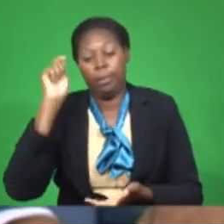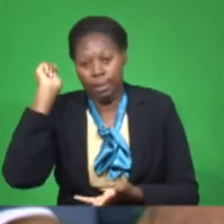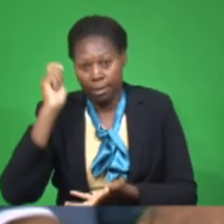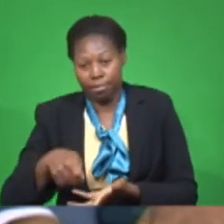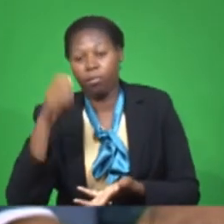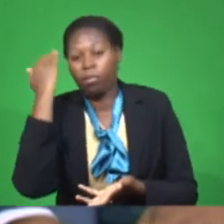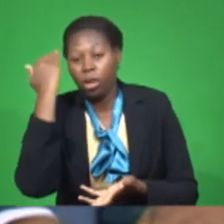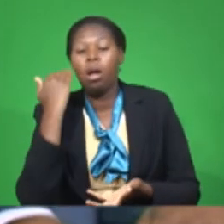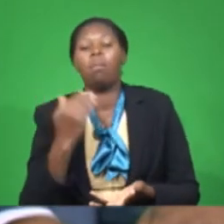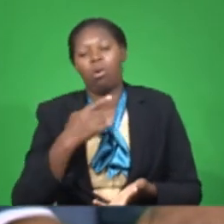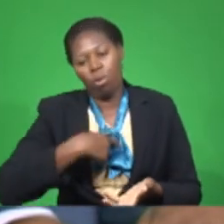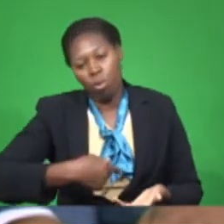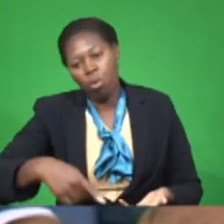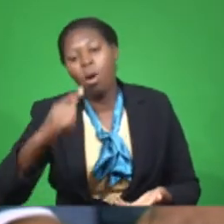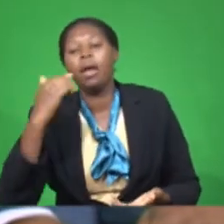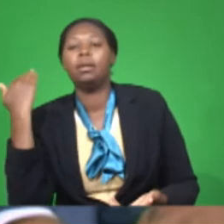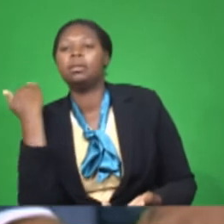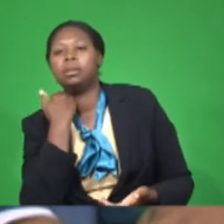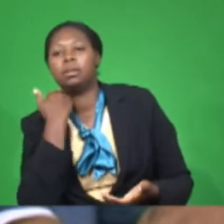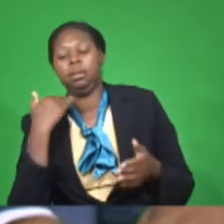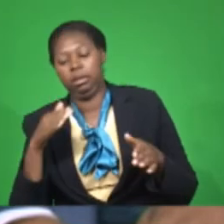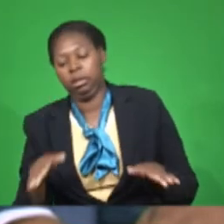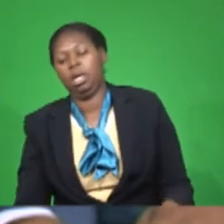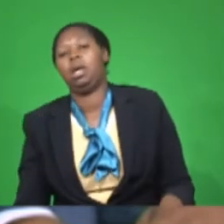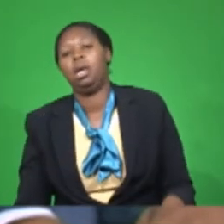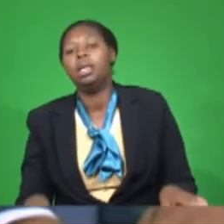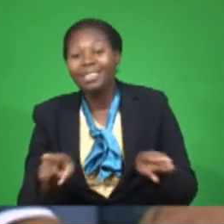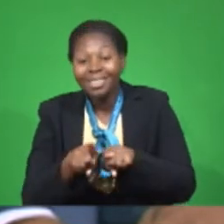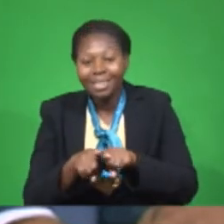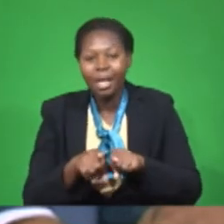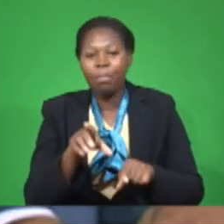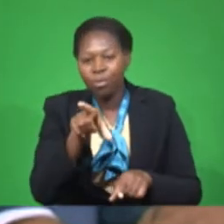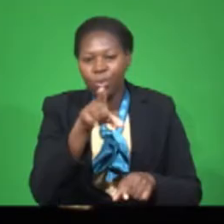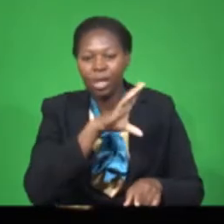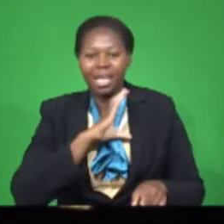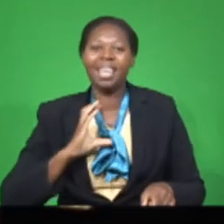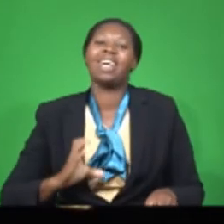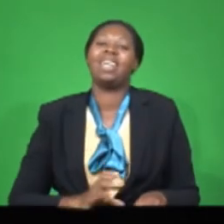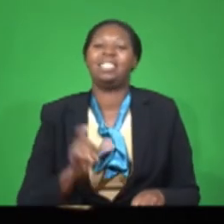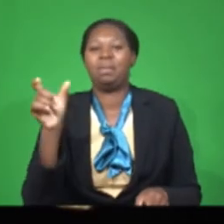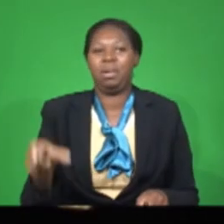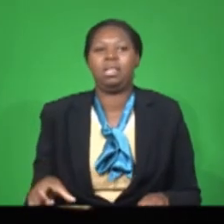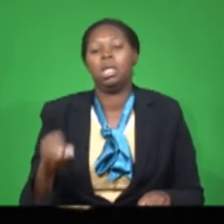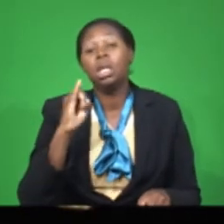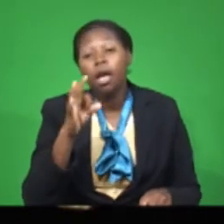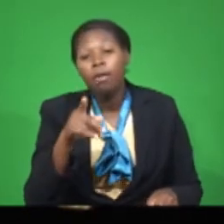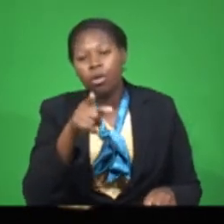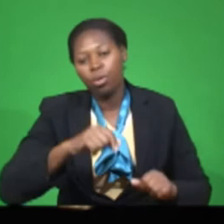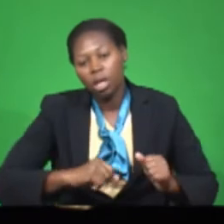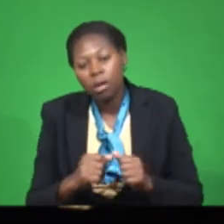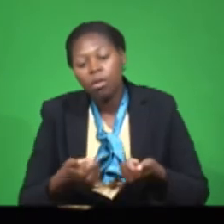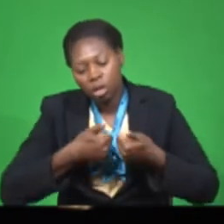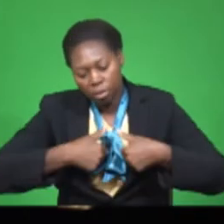kunofanira zvekunzi kana varamba Jesu manje munoramba uri pasi pehasha dzani dzamari asi nekutenda muna Jesu unowana